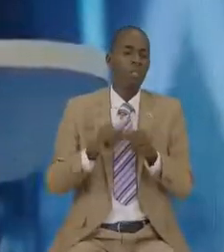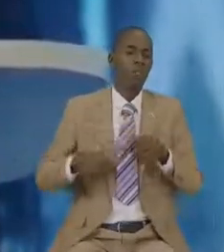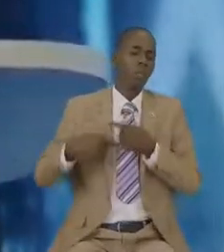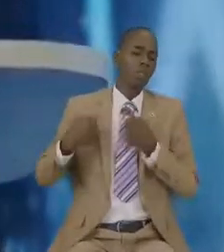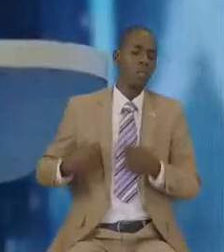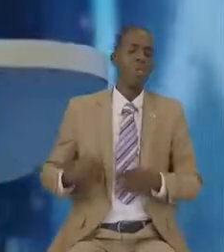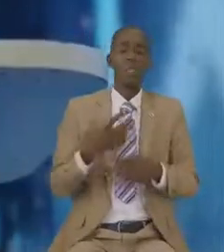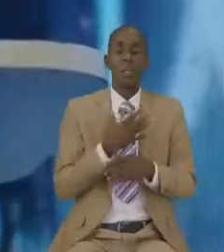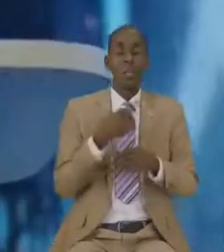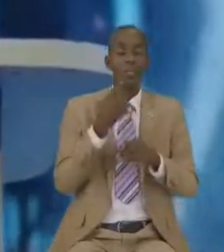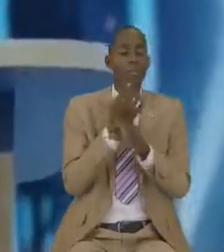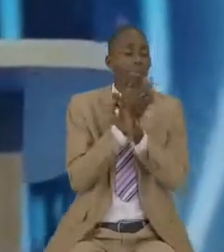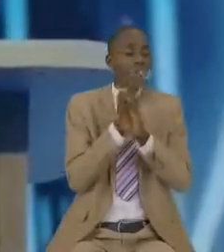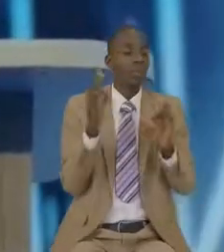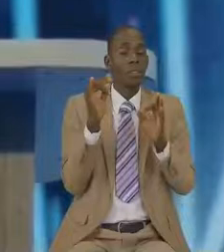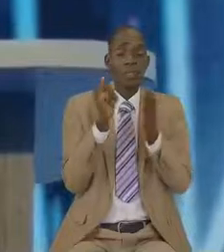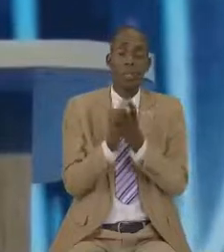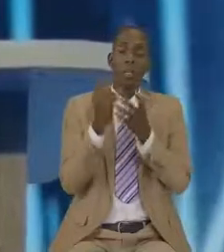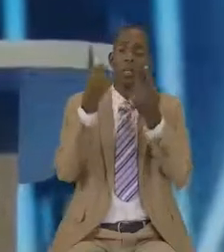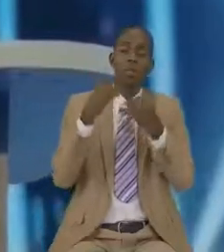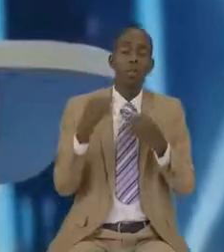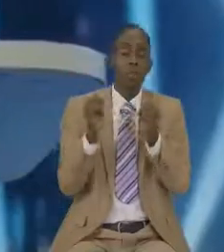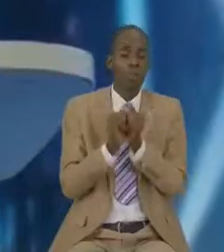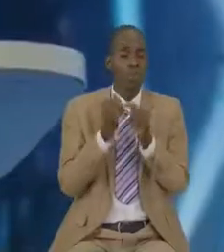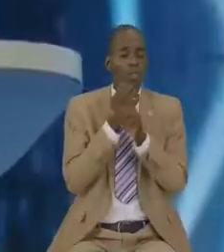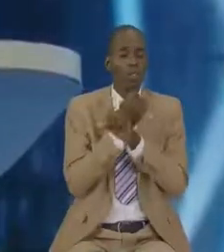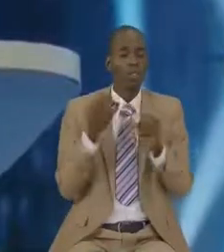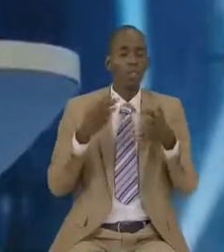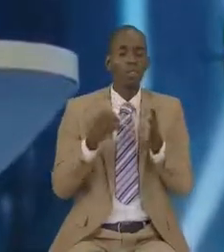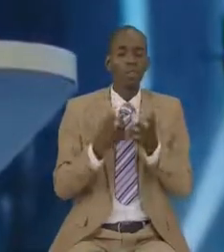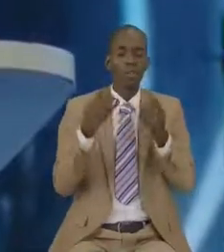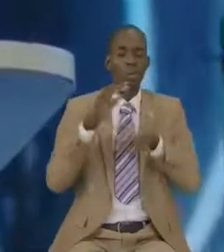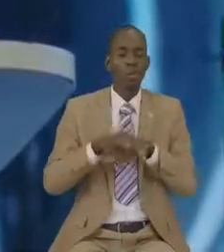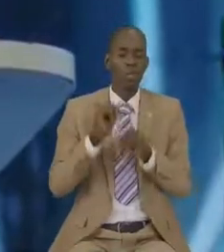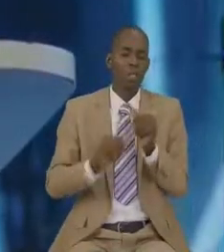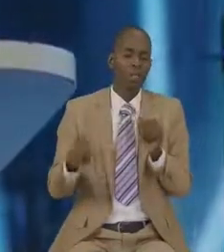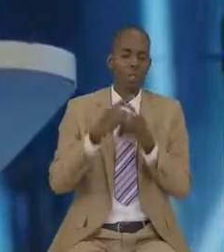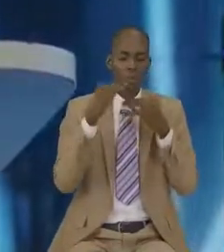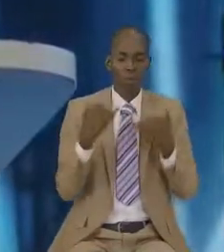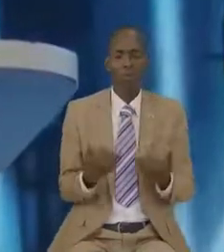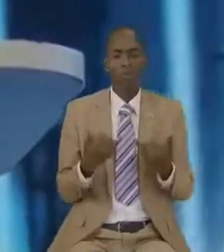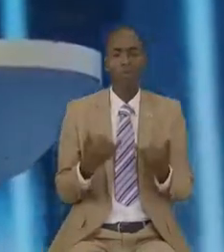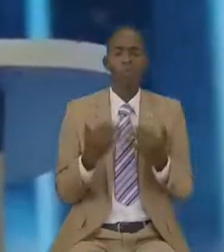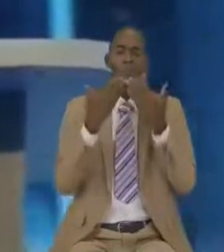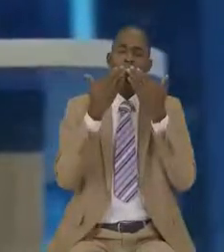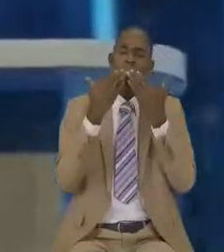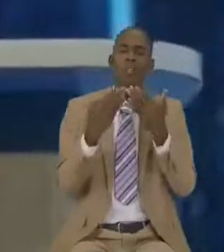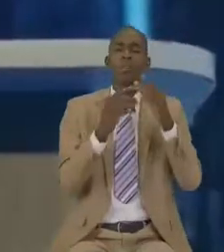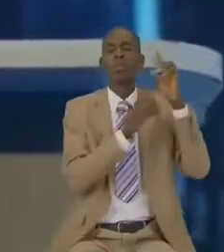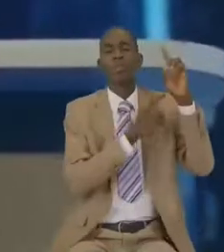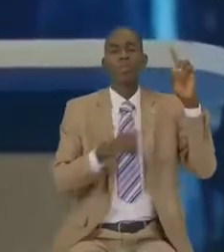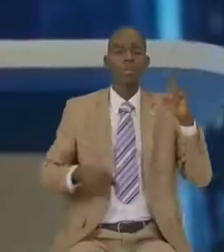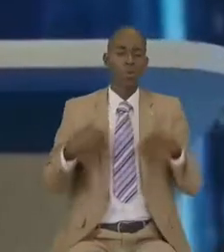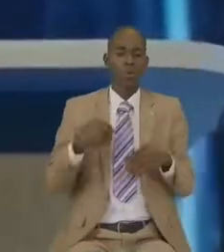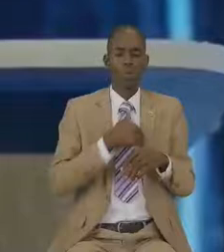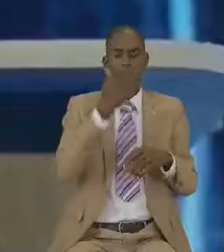la libération qui vienne avec le salut, que cela vienne à chacun maintenant. Merci Seigneur, parce que nous savons